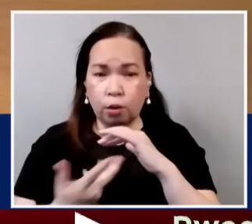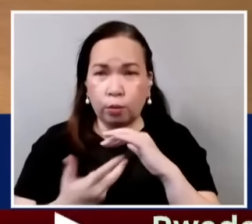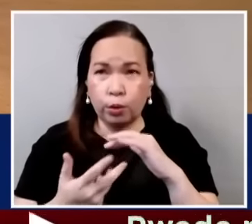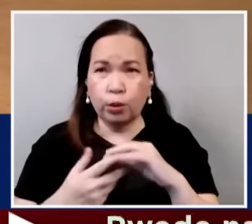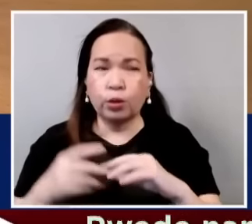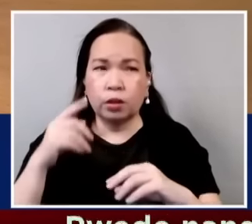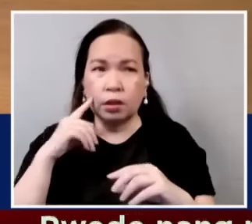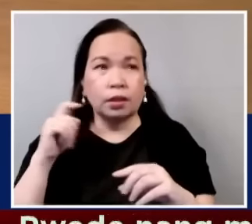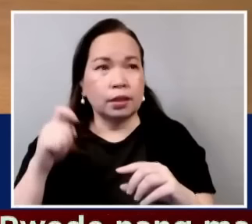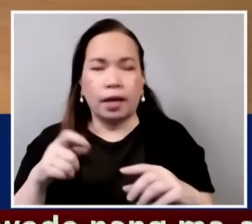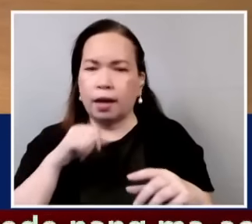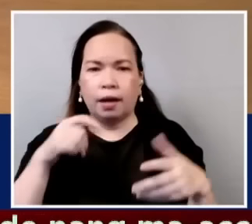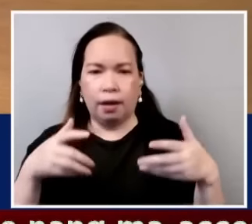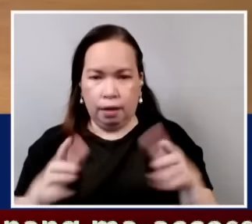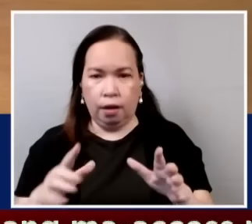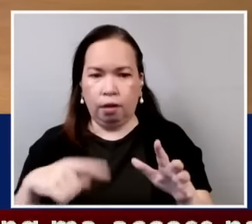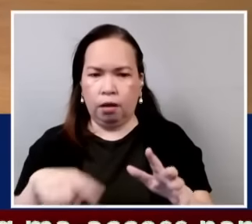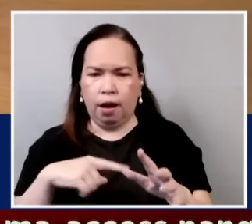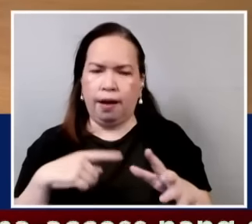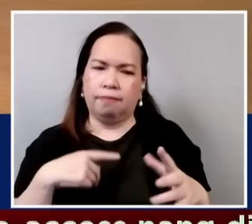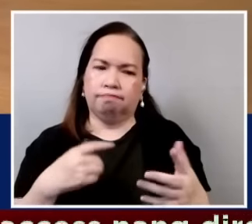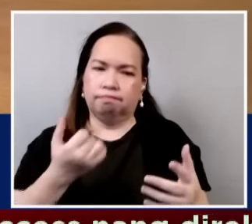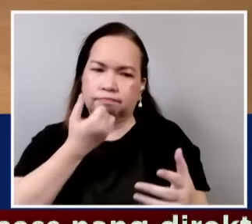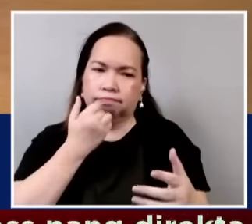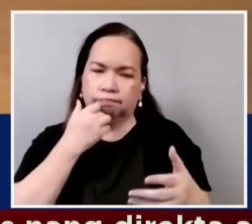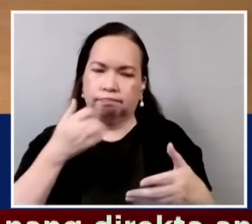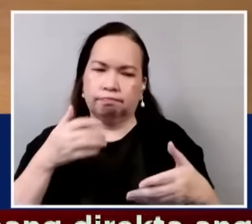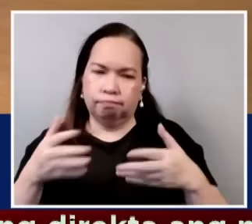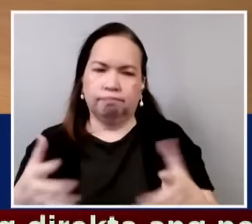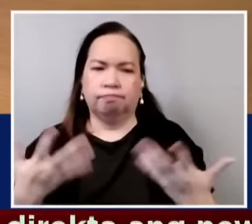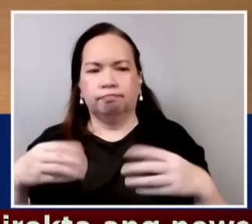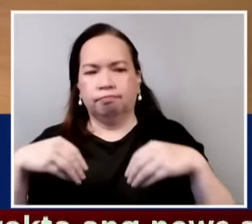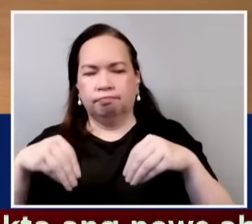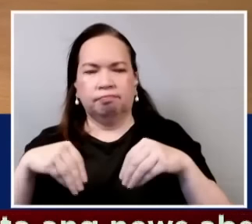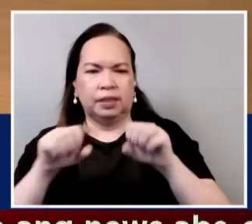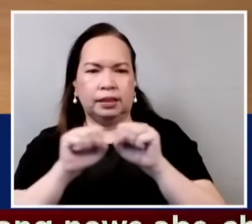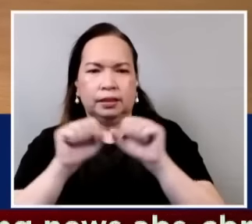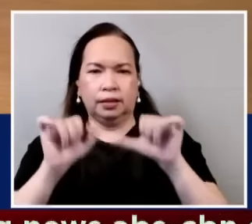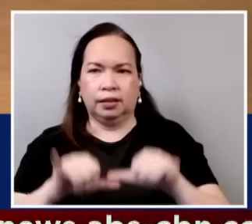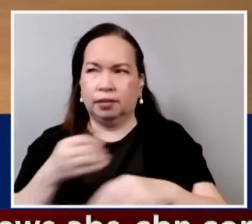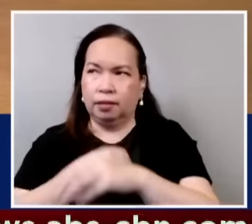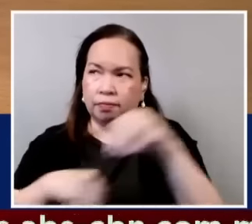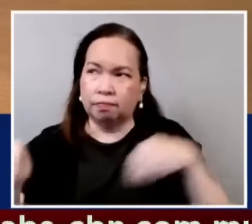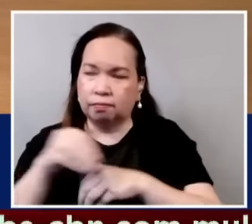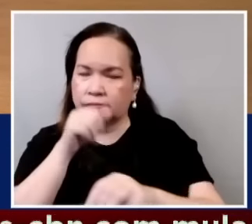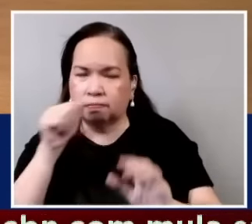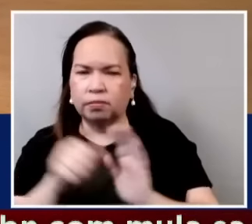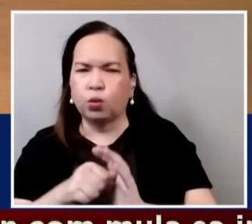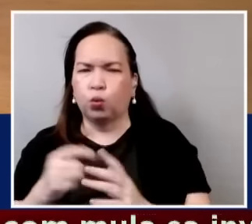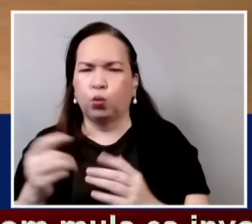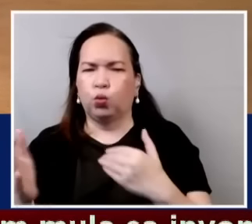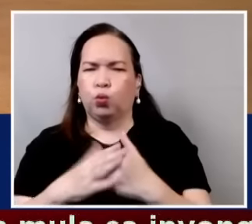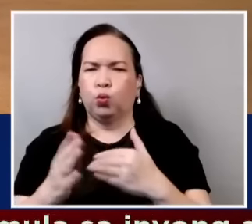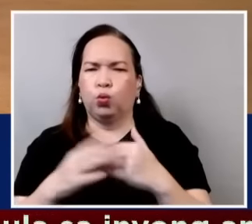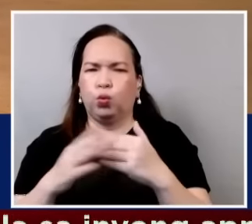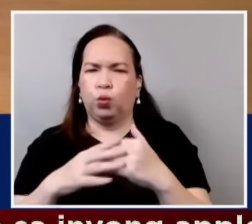natin papayagan ang ganitong kalakaran. Bilang na ang mga araw ng mga smuggler at hoarder na